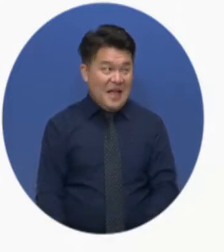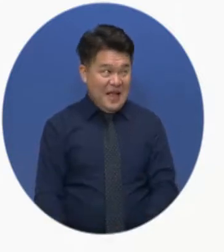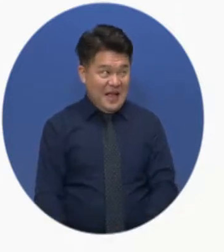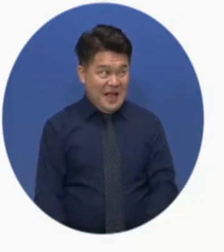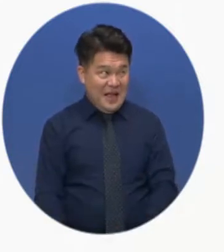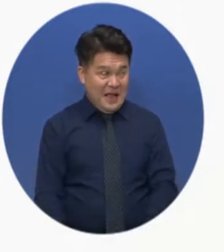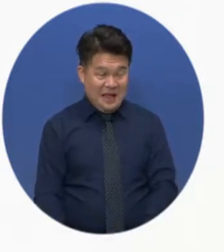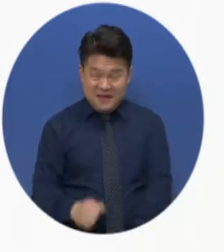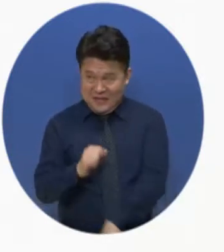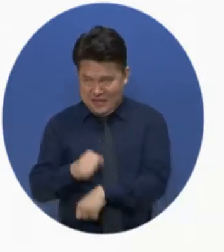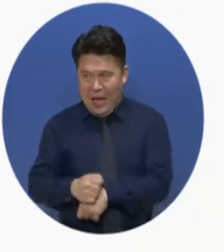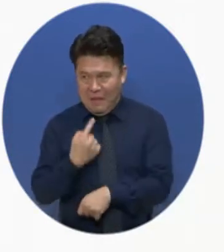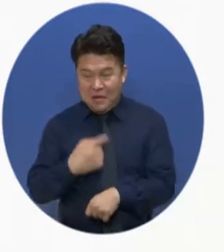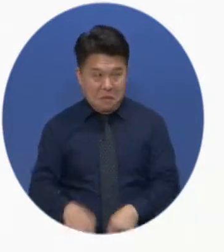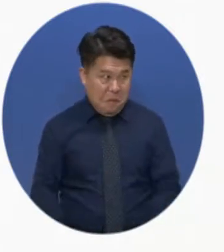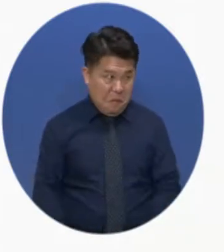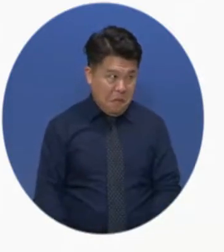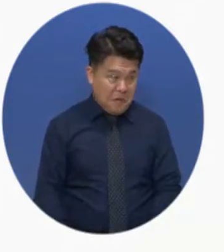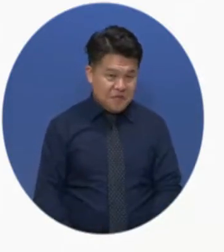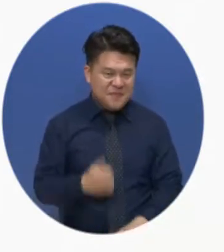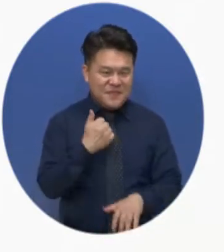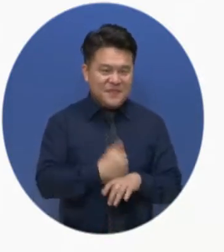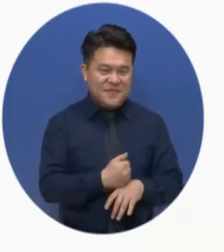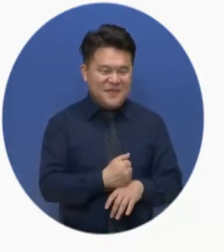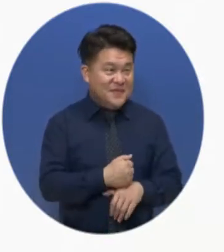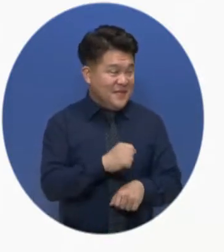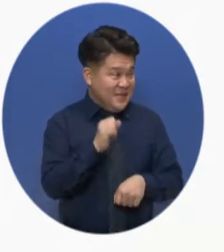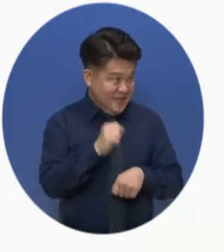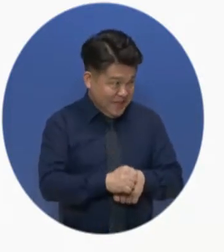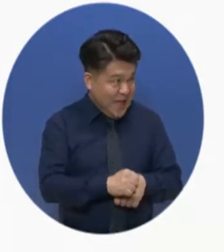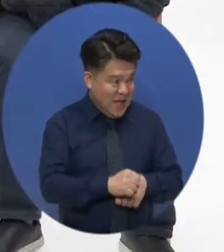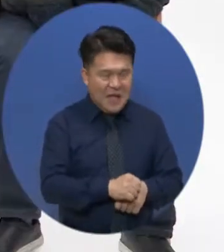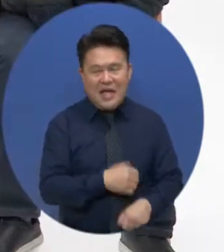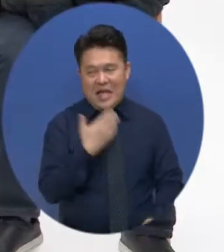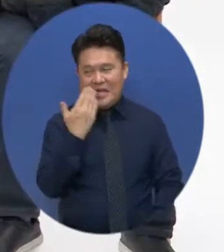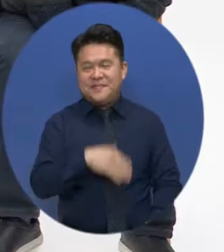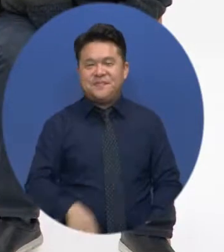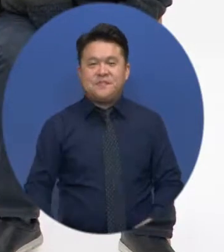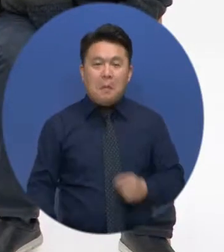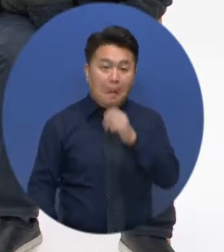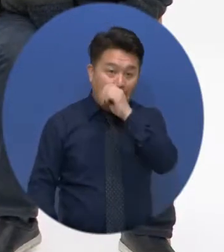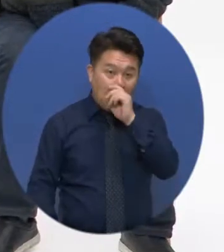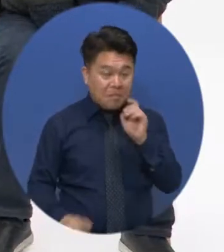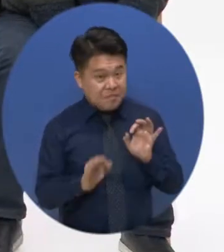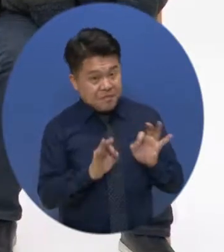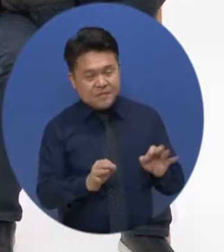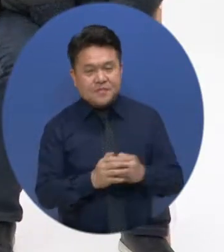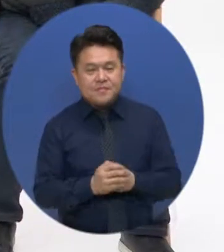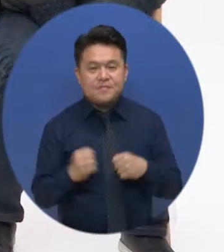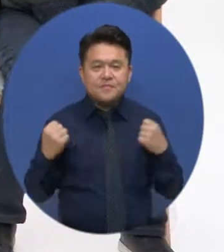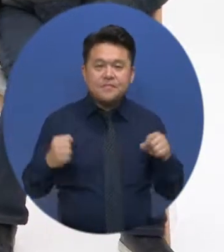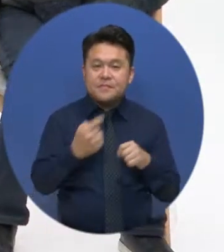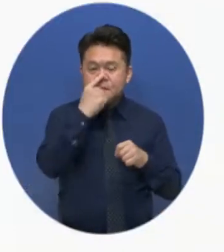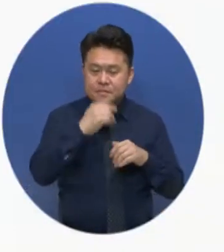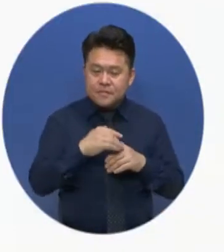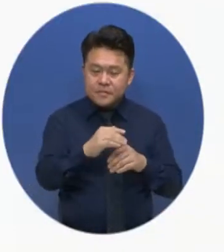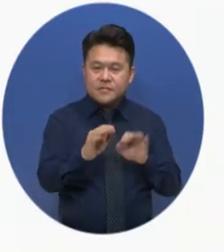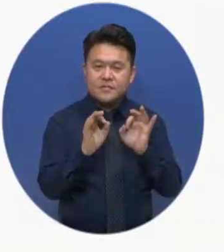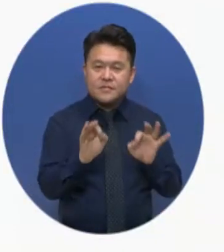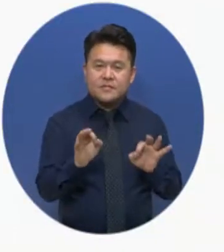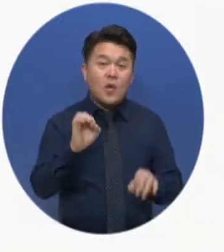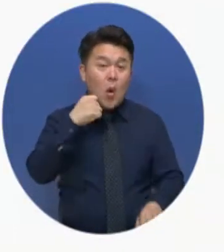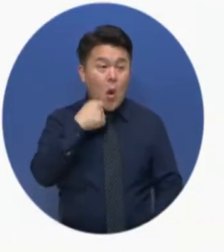소질이 있다. 아, 네. 아, 결국은 결론은 그렇지. 소질이 있는 걸로. 아, 근데 제가 봐도 그 춤을 배우는 과정이 굉장히